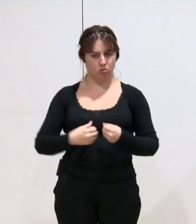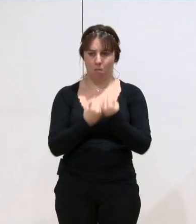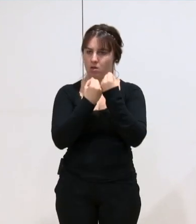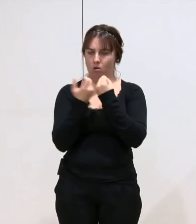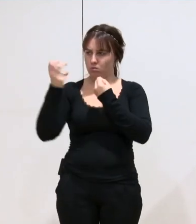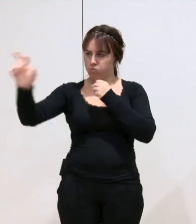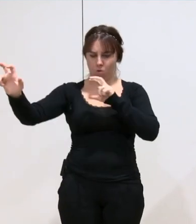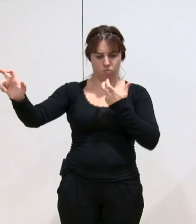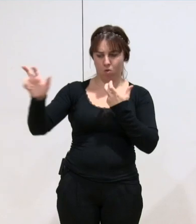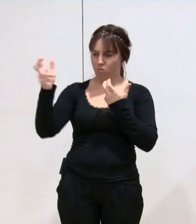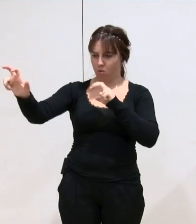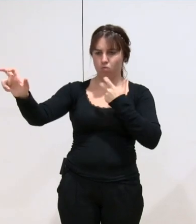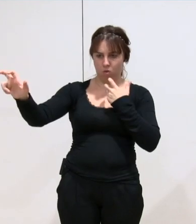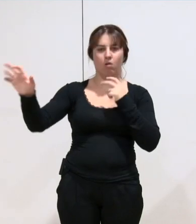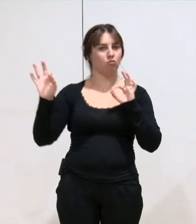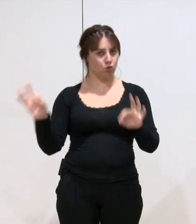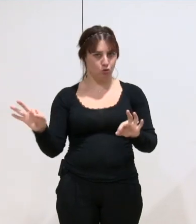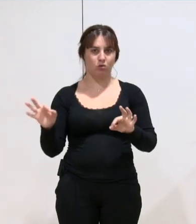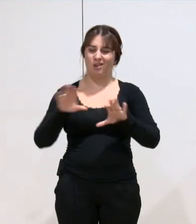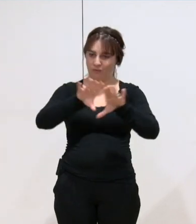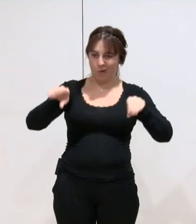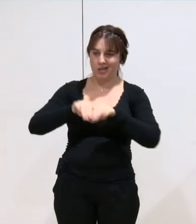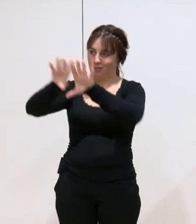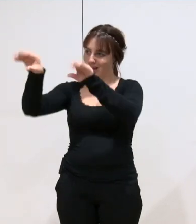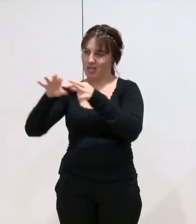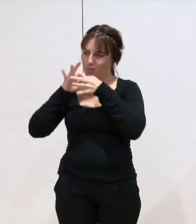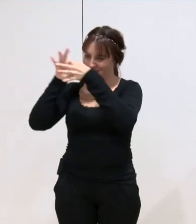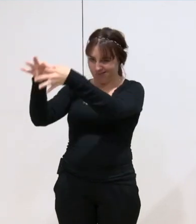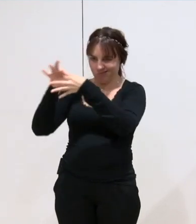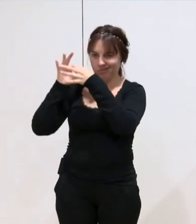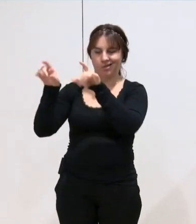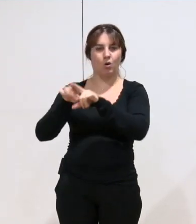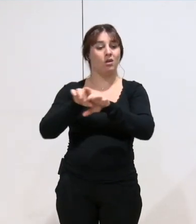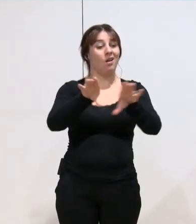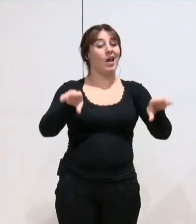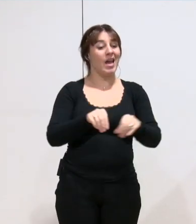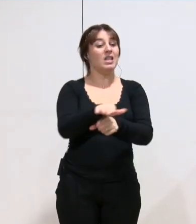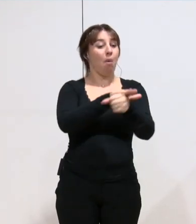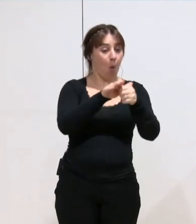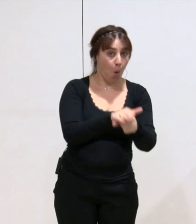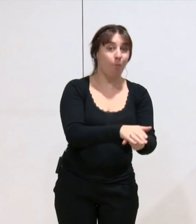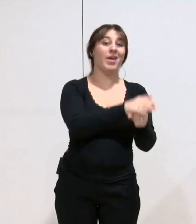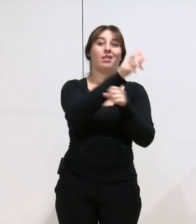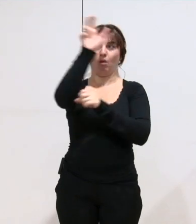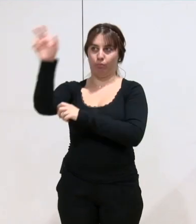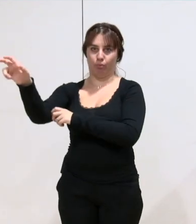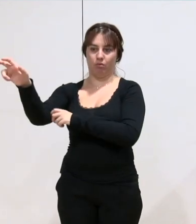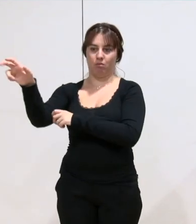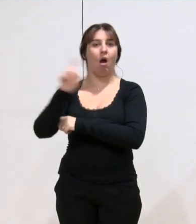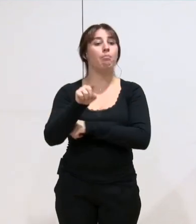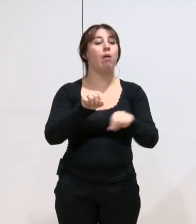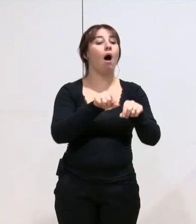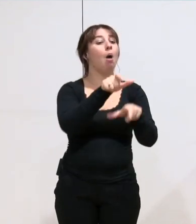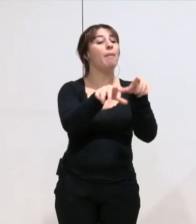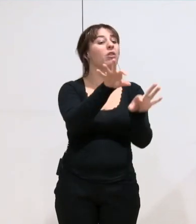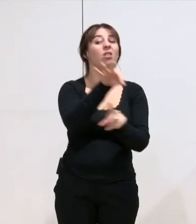garder les cohérences d'équipe, à savoir de transférer l'ensemble des équipes afin que la métropole ait les moyens de